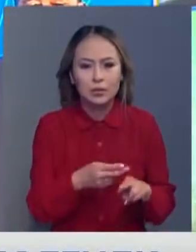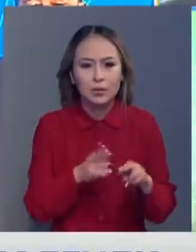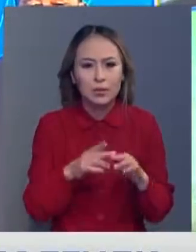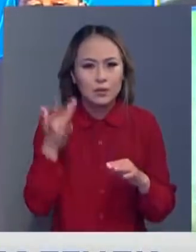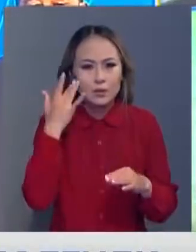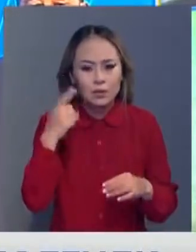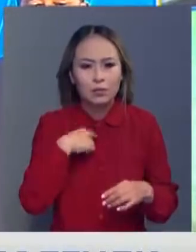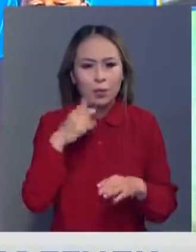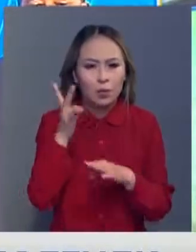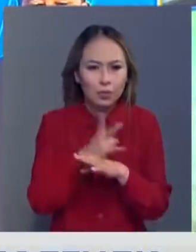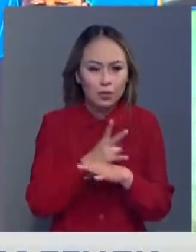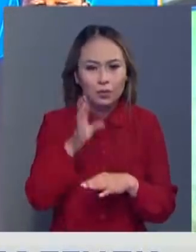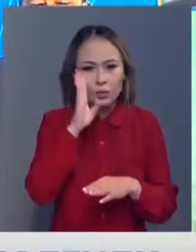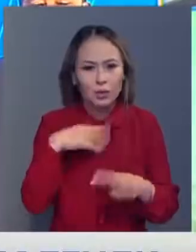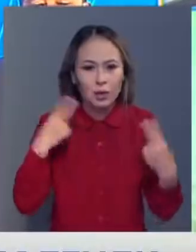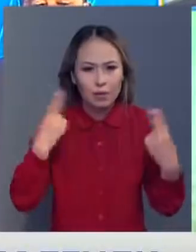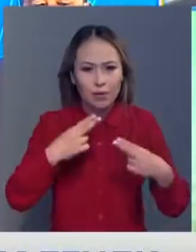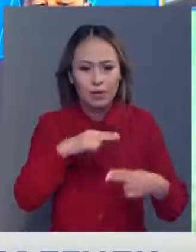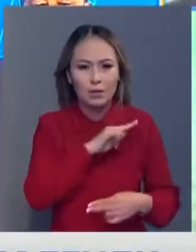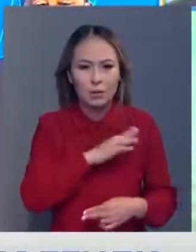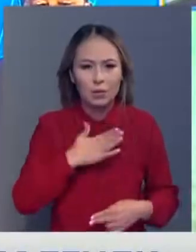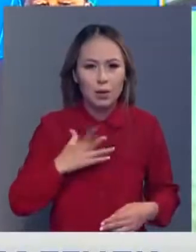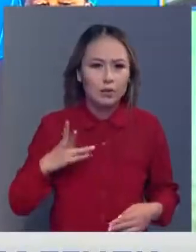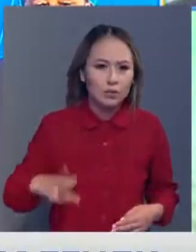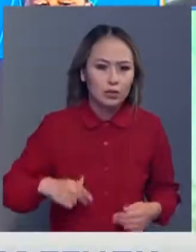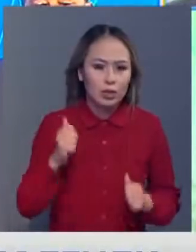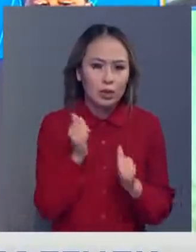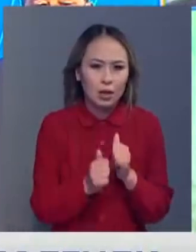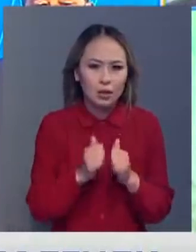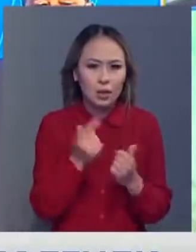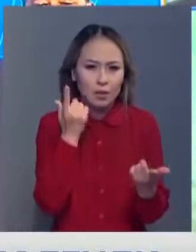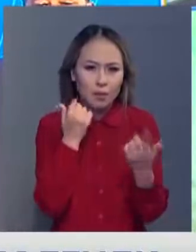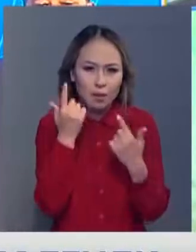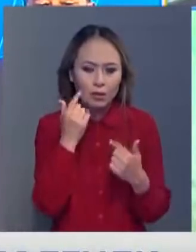блокпекеттерді тәртіп күзетіп жүрдім. Үйдегі қызым бізді үздеп күнді жылайды.